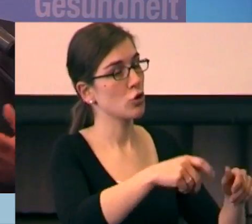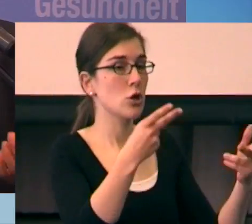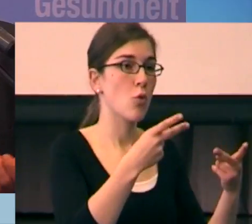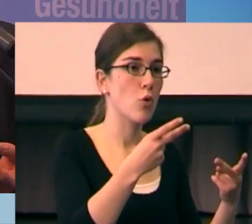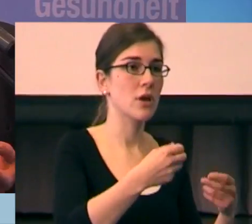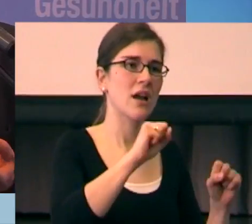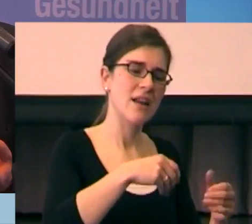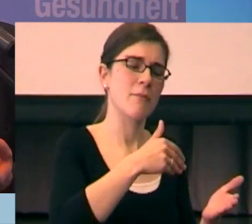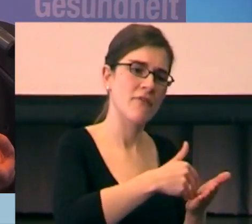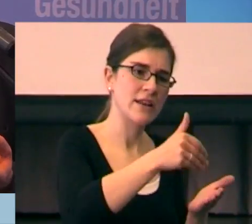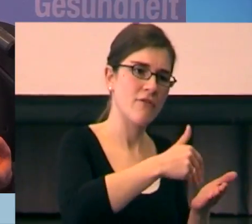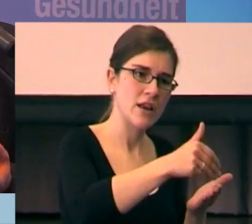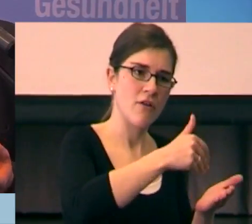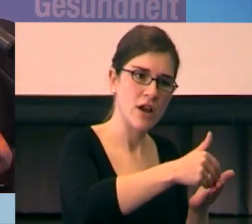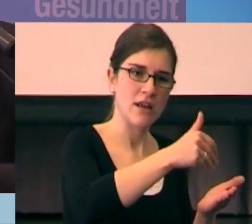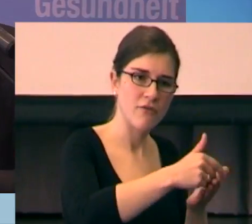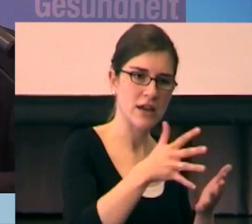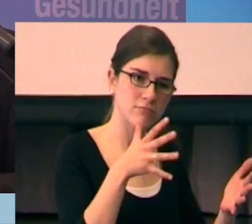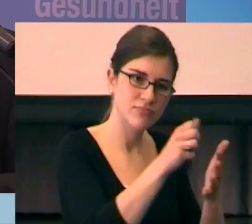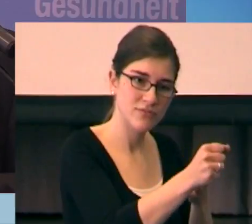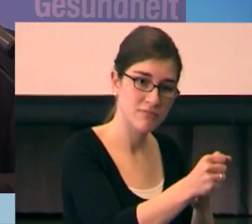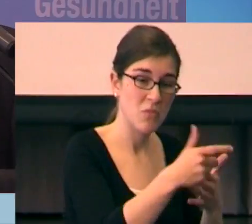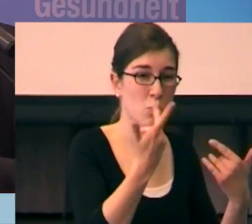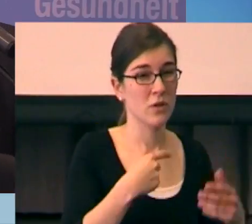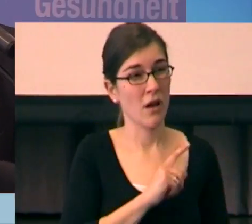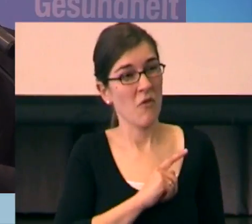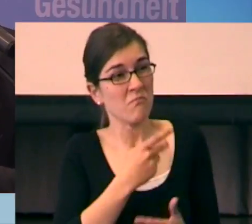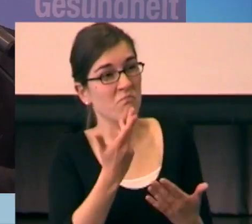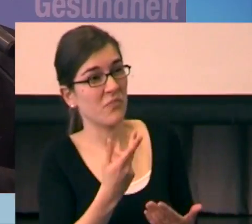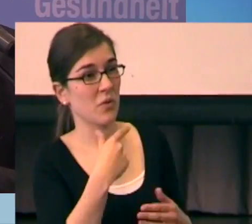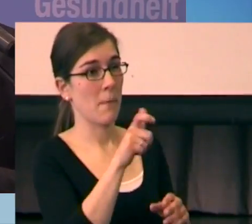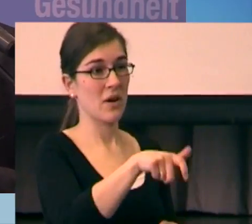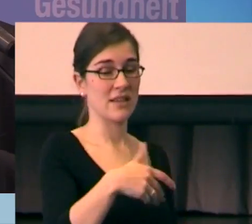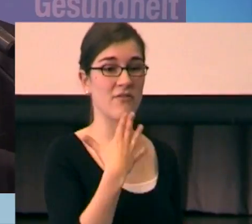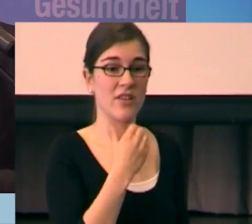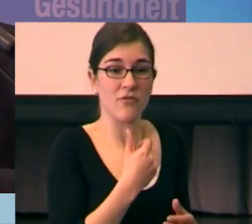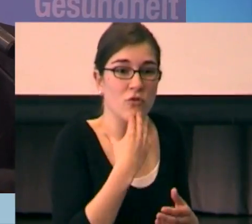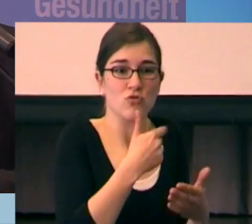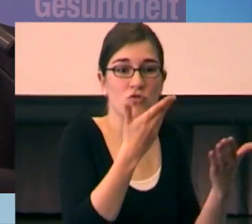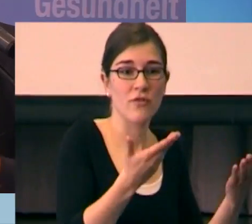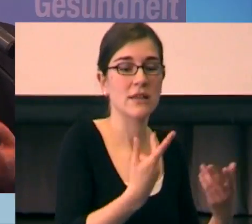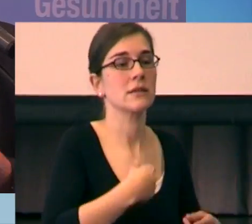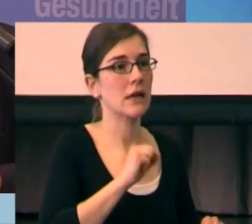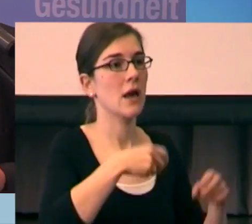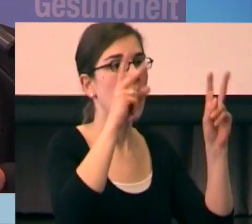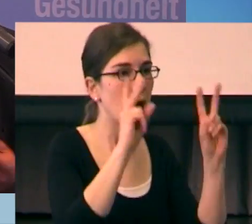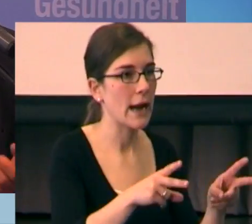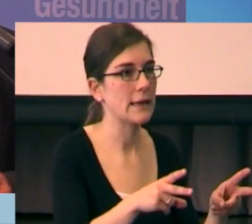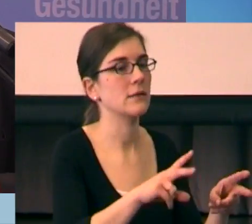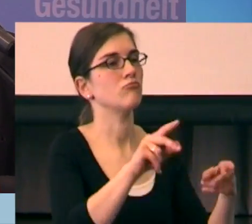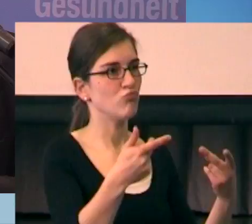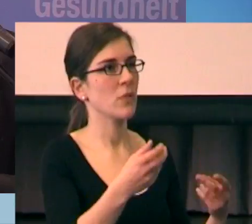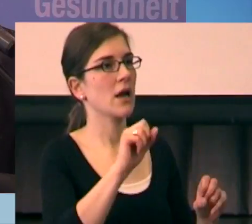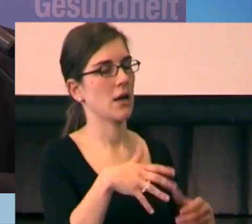können wir das den Patienten zumuten? Wollen wir das den Patienten zumuten? Wollen wir vor allen Dingen auch den Patienten das Recht geben, sich einer solchen